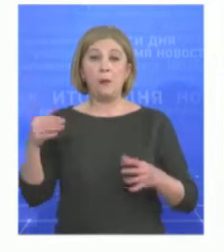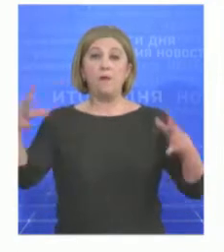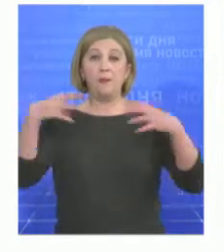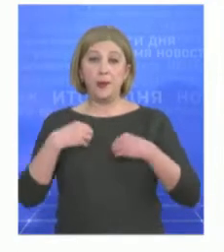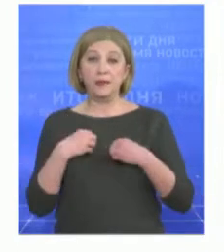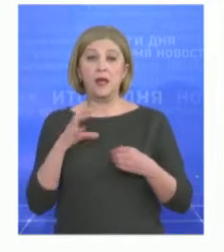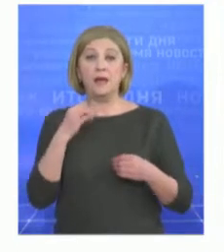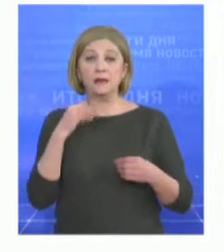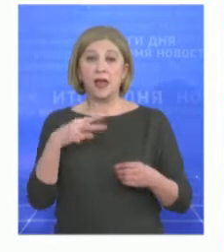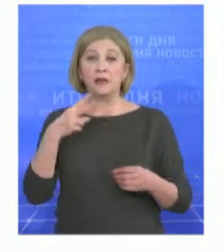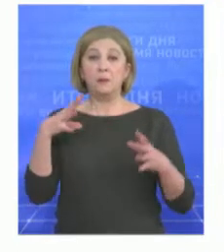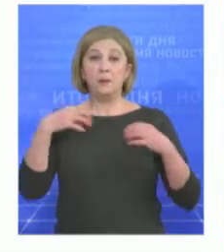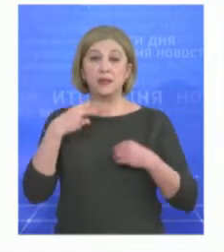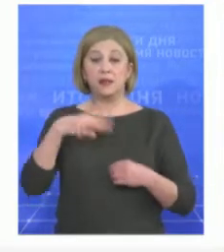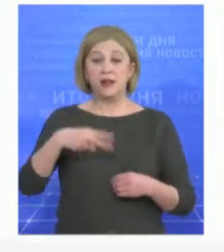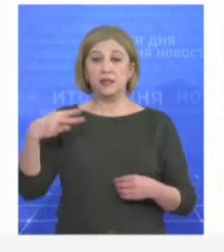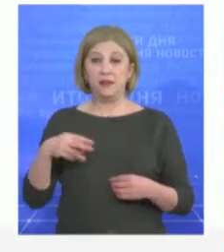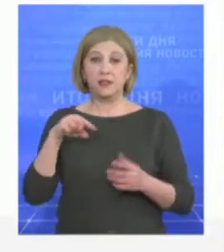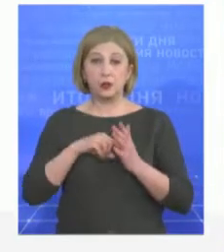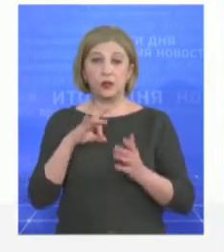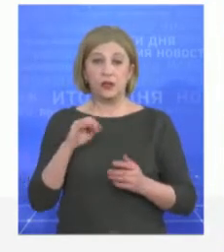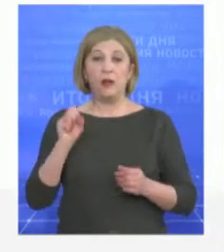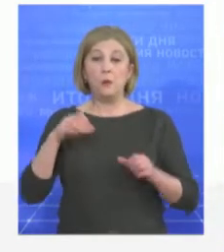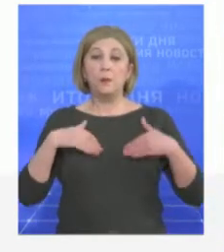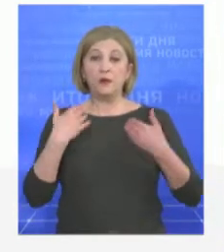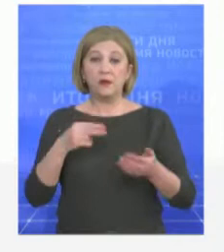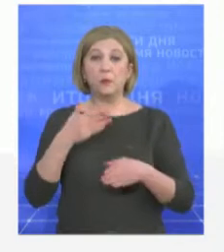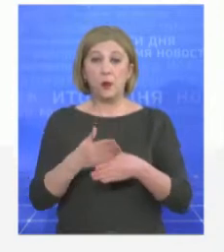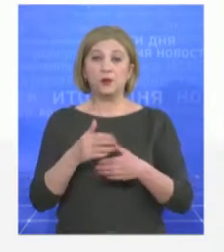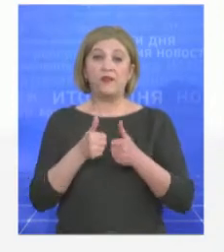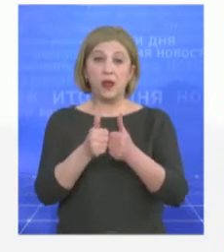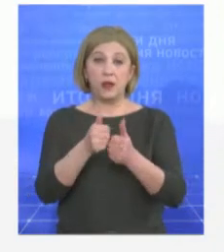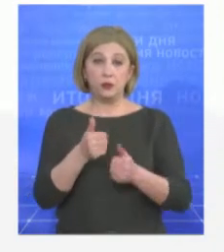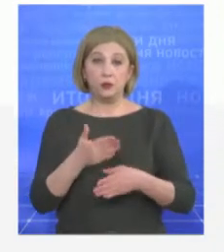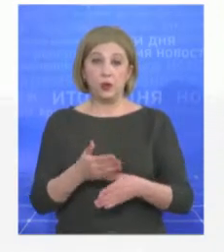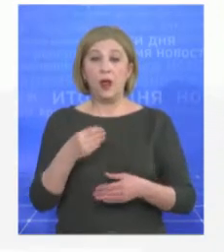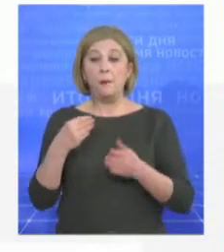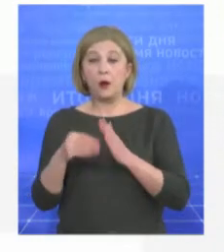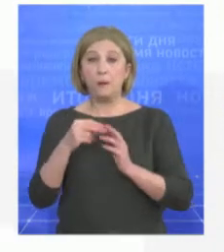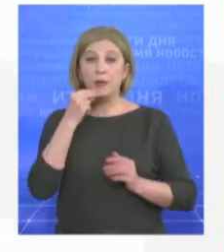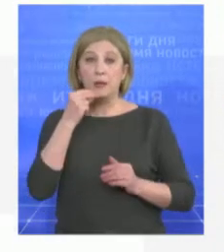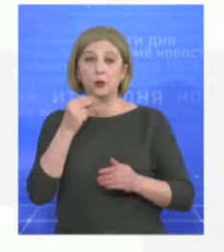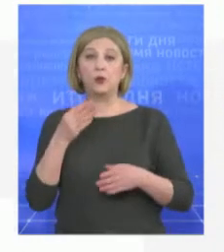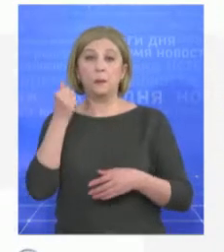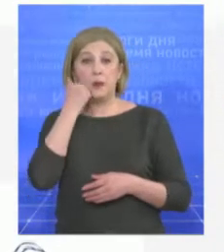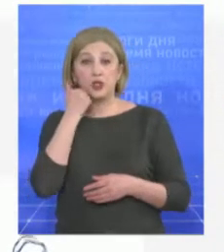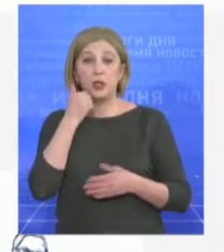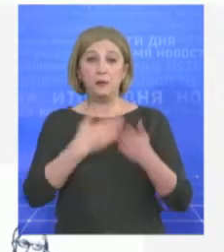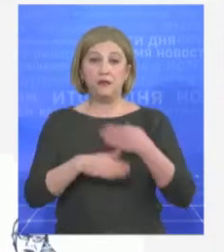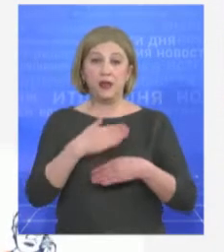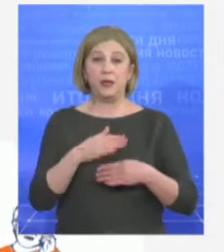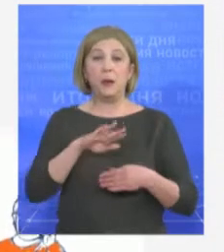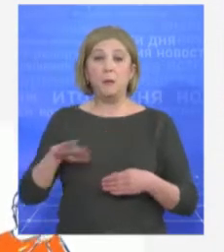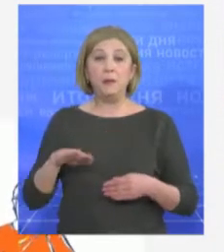«Мы вместе» на сайте «Мы вместе2020.рф». Можно предложить свою помощь в качестве волонтера, покупать продукты пожилым и инвалидам. Кстати,